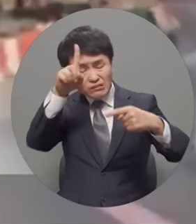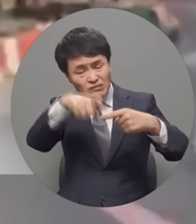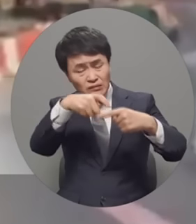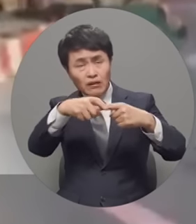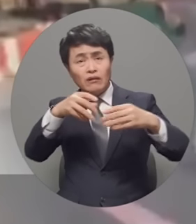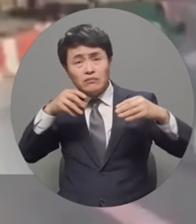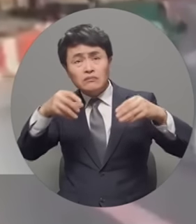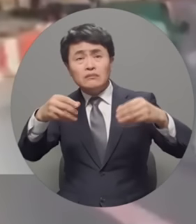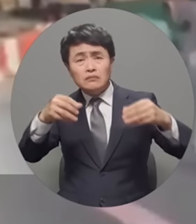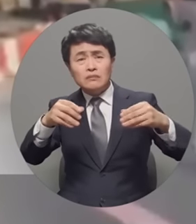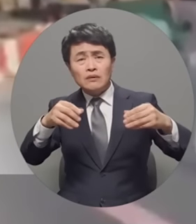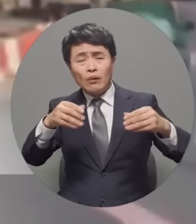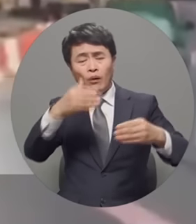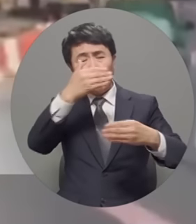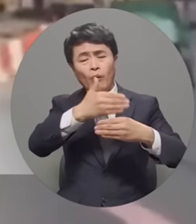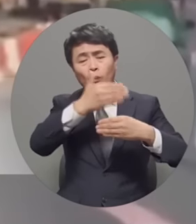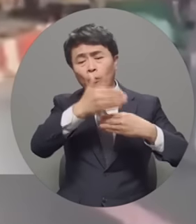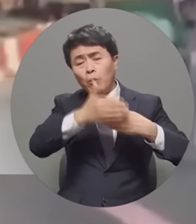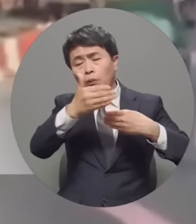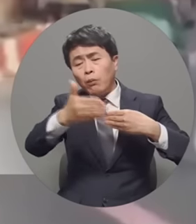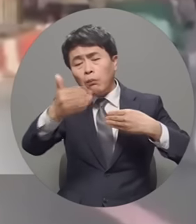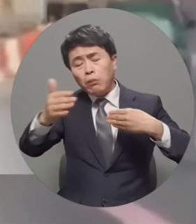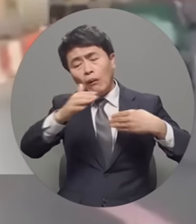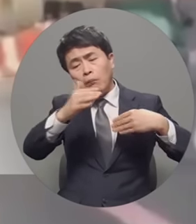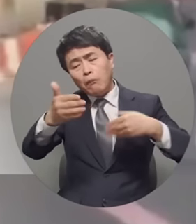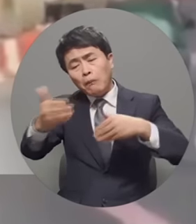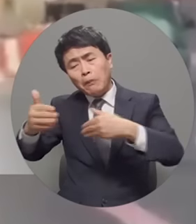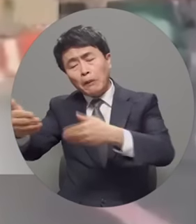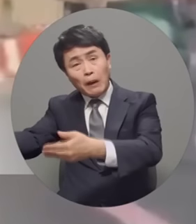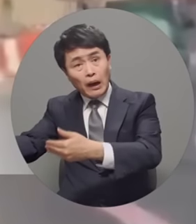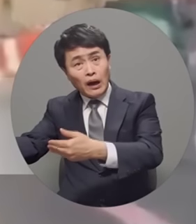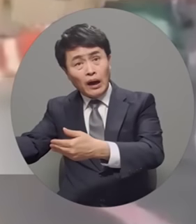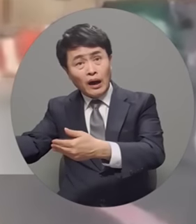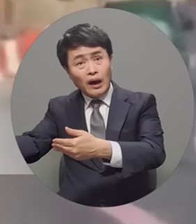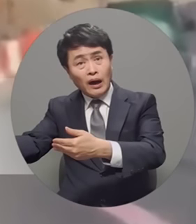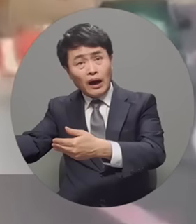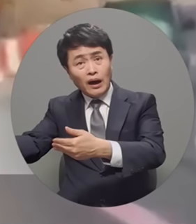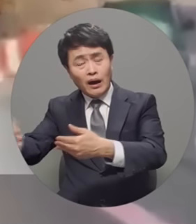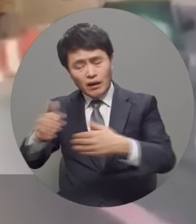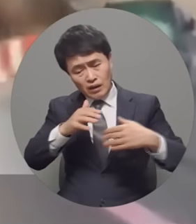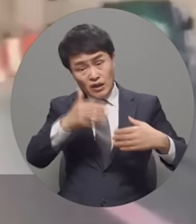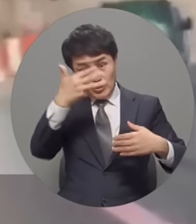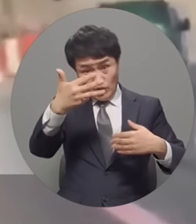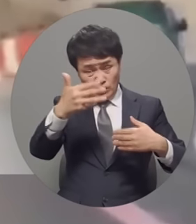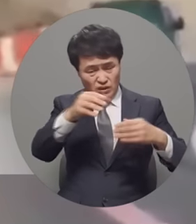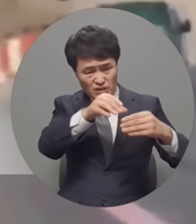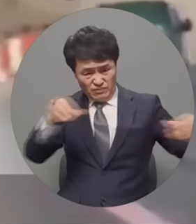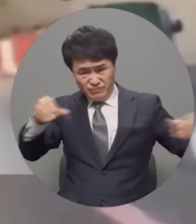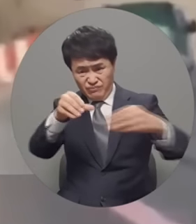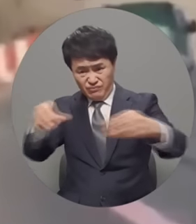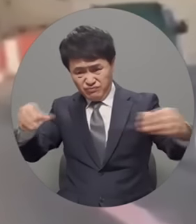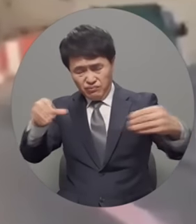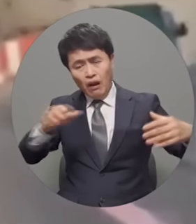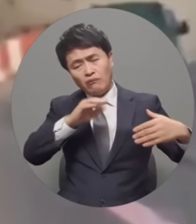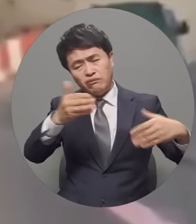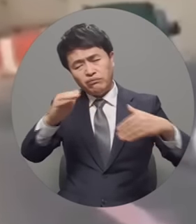흔들리더니 옆에 올려놓은 구조물을 넘어뜨립니다. 이어 마치 도미노처럼 8개의 빔이 교각 아래로